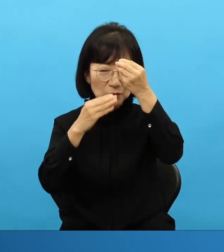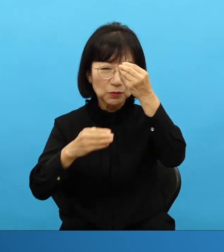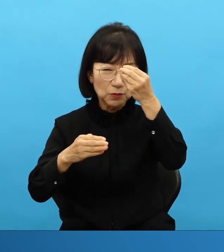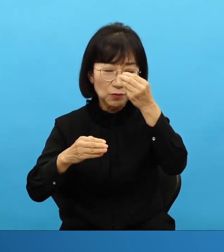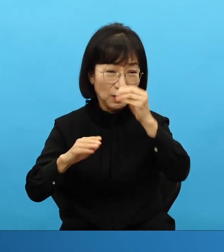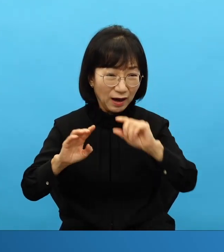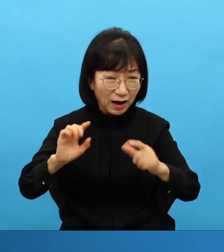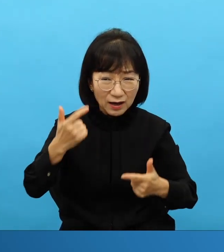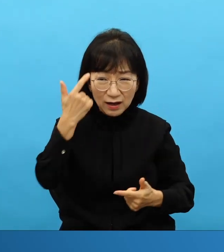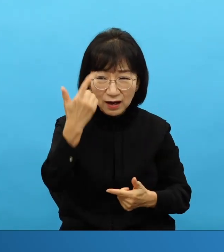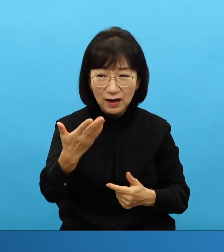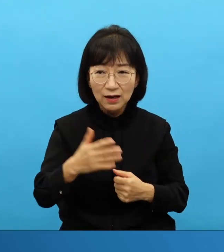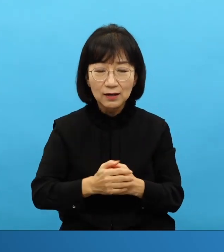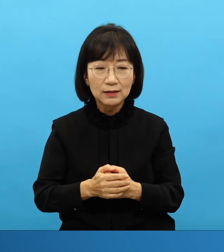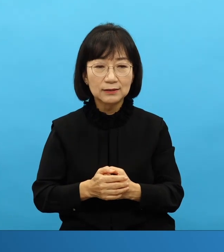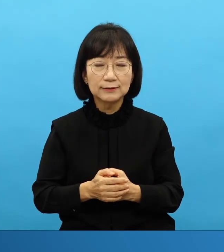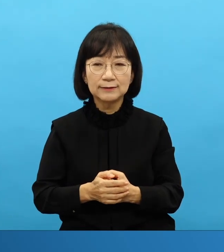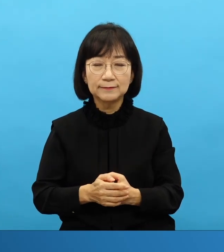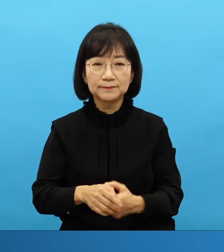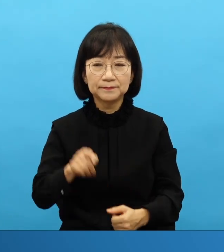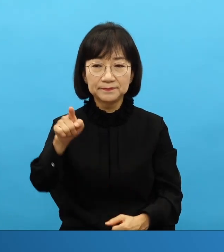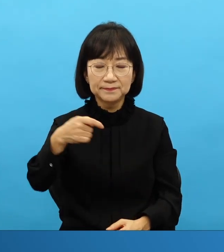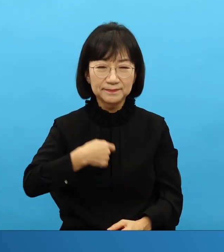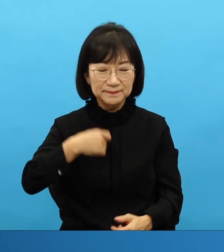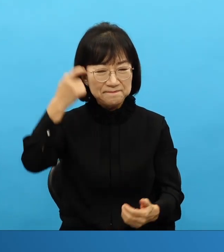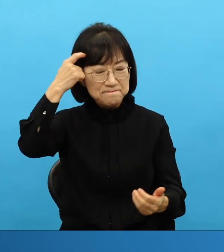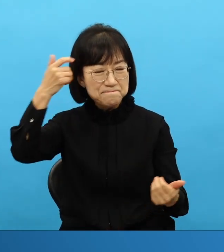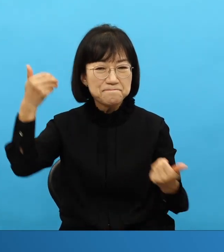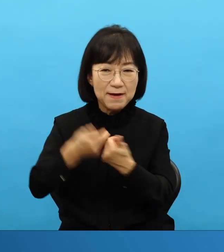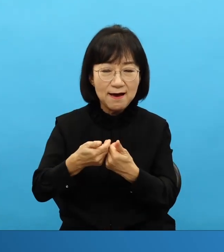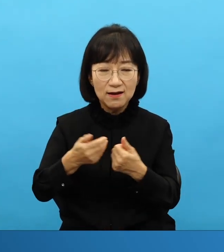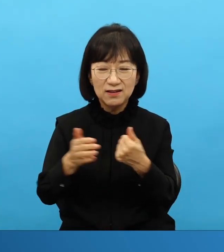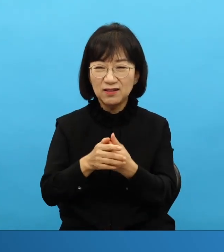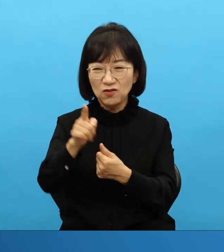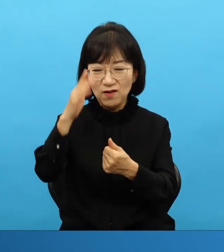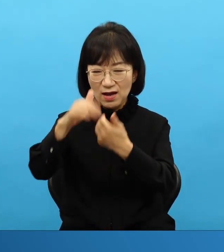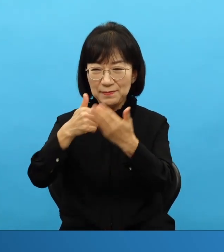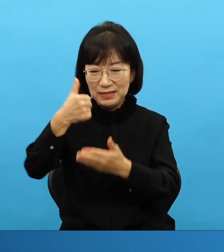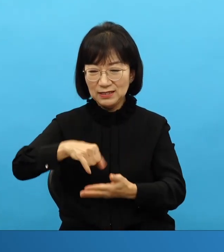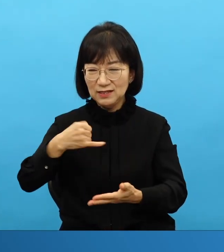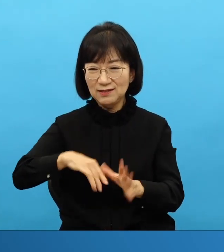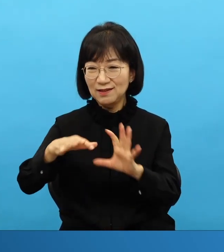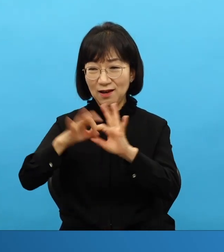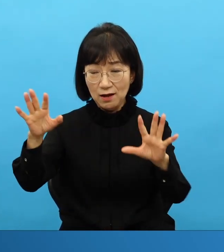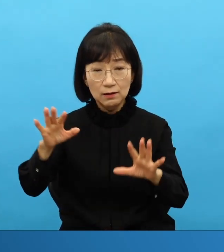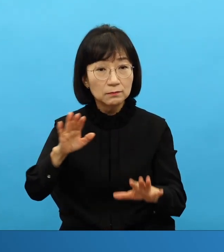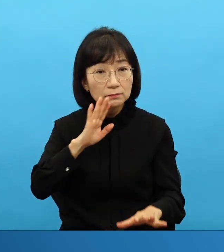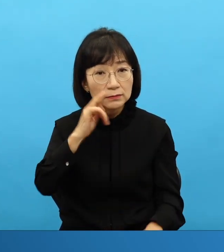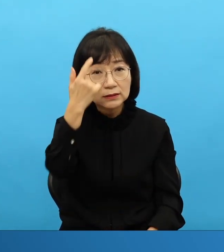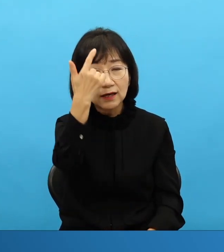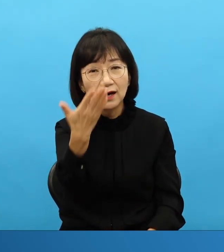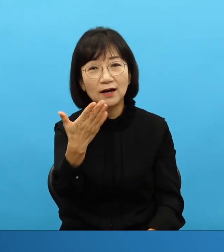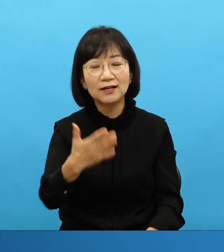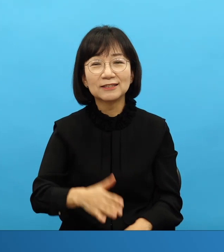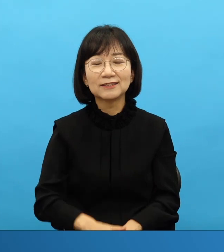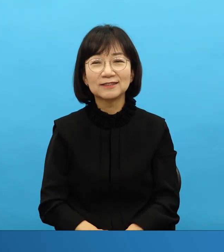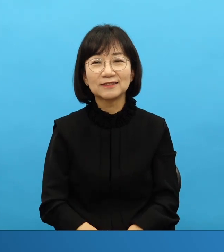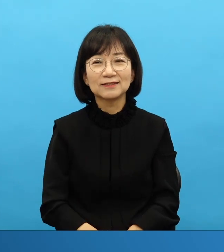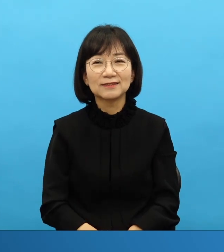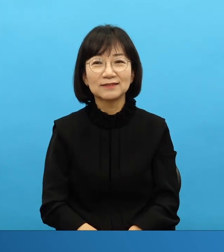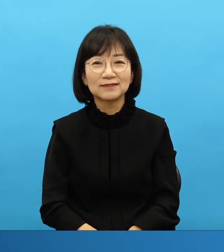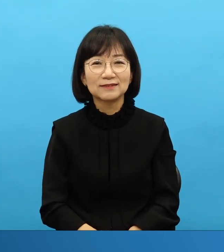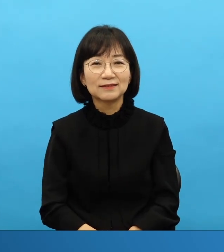내 의견에 반대한다고 그 사람은 하나님의 자녀가 아닙니까? 他反对我的意见，他就不是神的儿女了吗？ 나에게